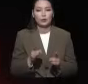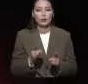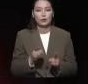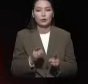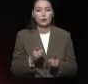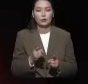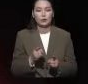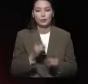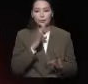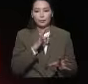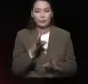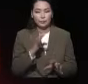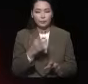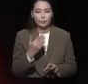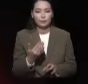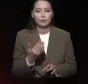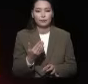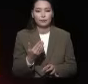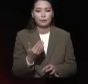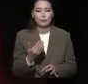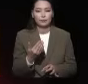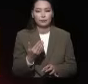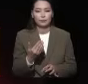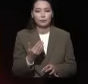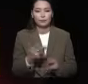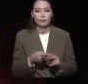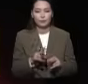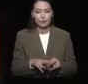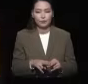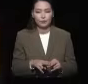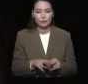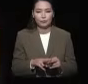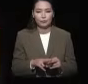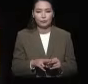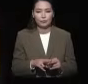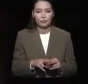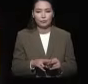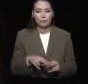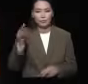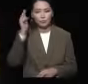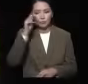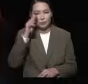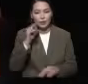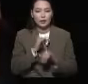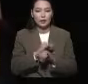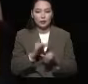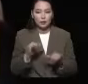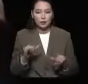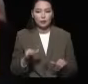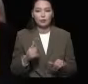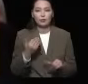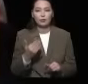тойлаймыз, қуанамыз. Ал осыдан кейін оқимыз, дамимыз, мансап